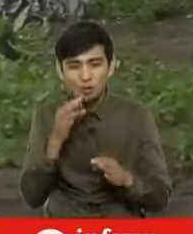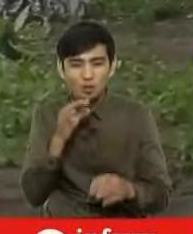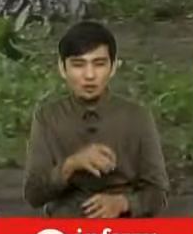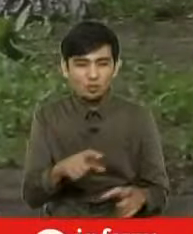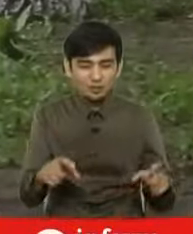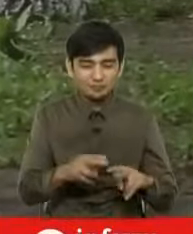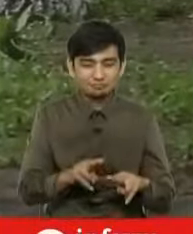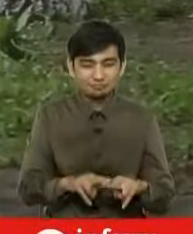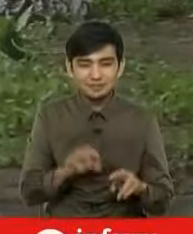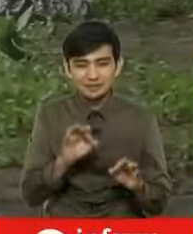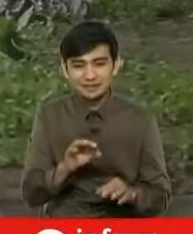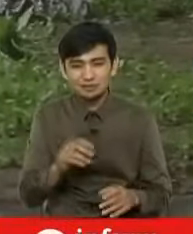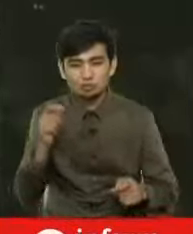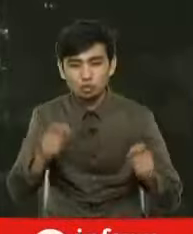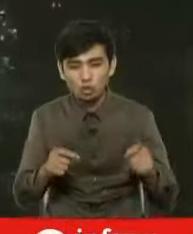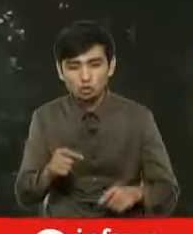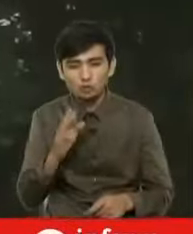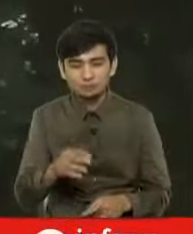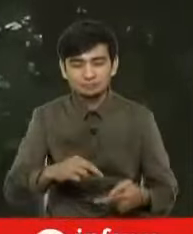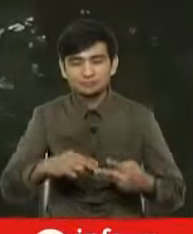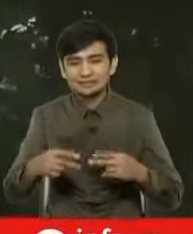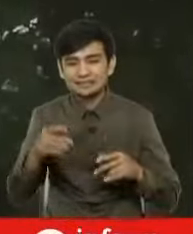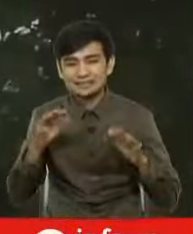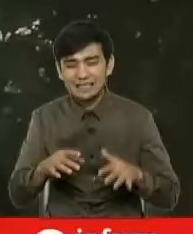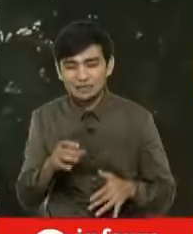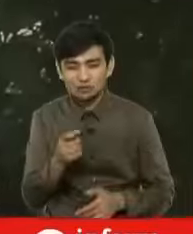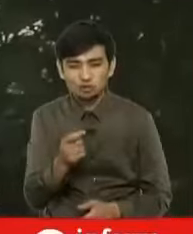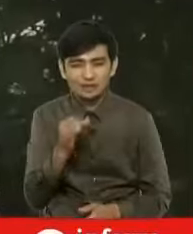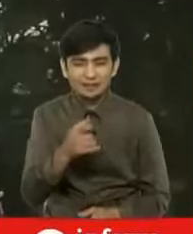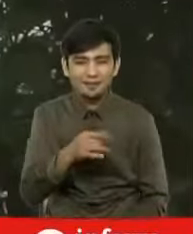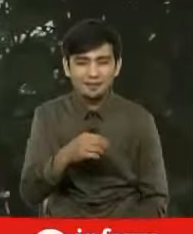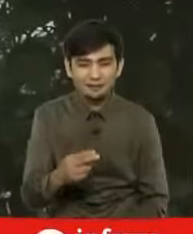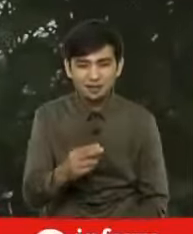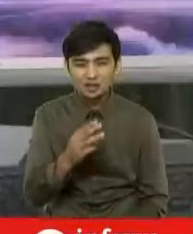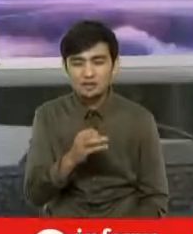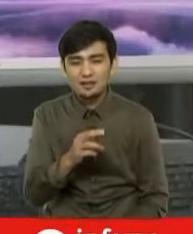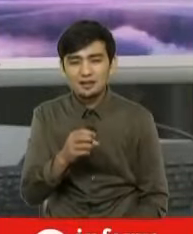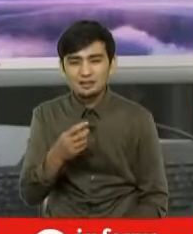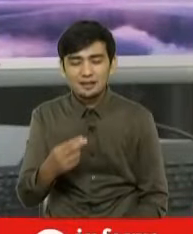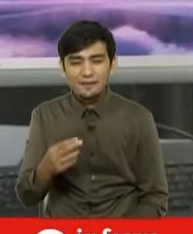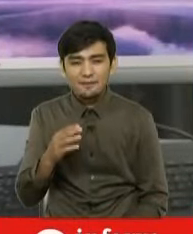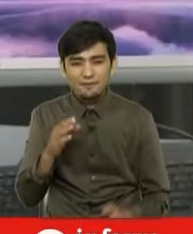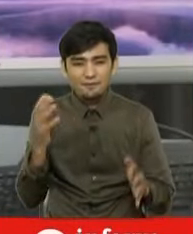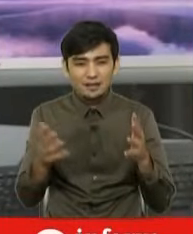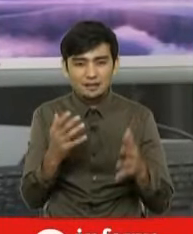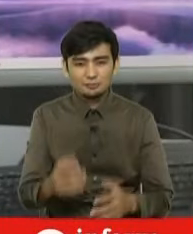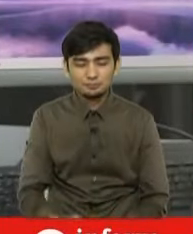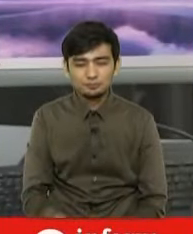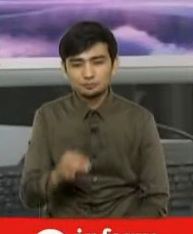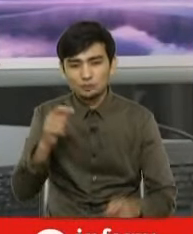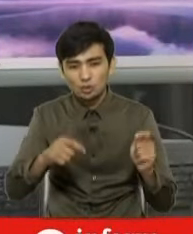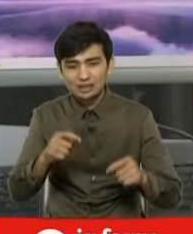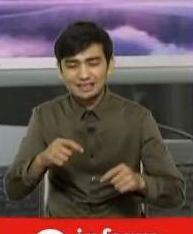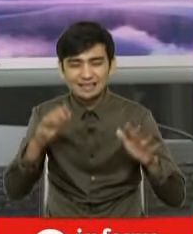северного циклона принесет дожди, переходящие в снег, грозы, град и шквалистый ветер. Сильные дожди, дождь и снег